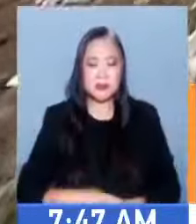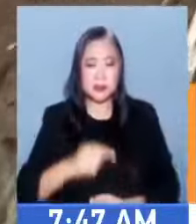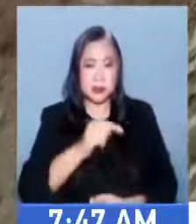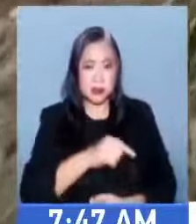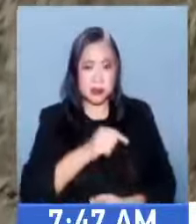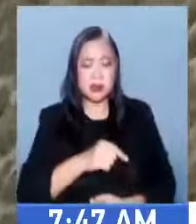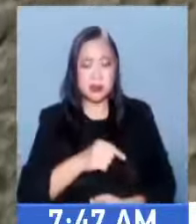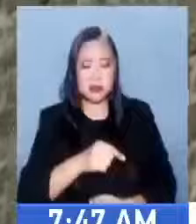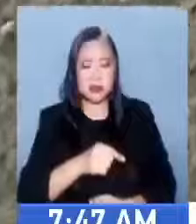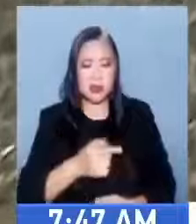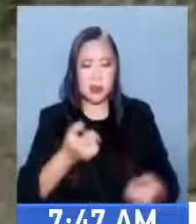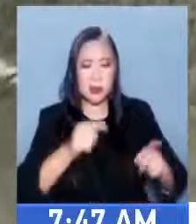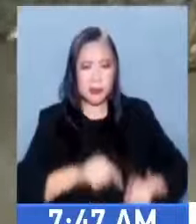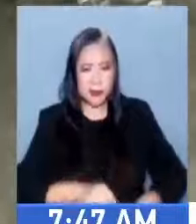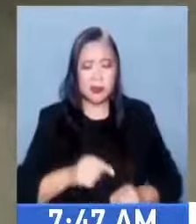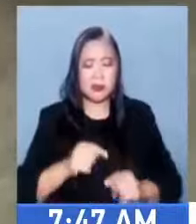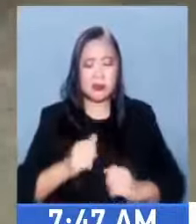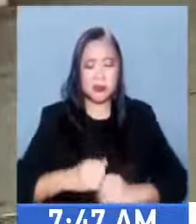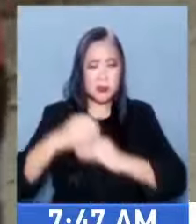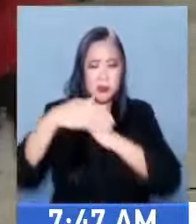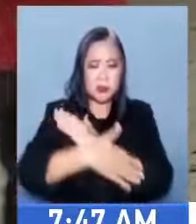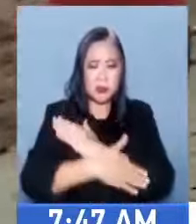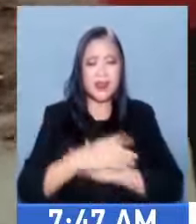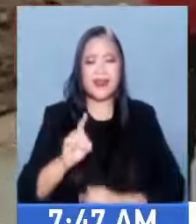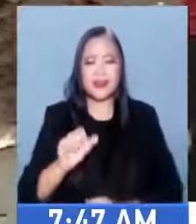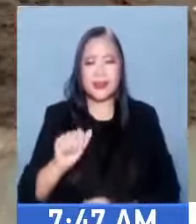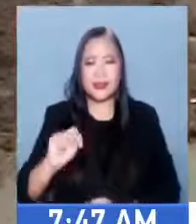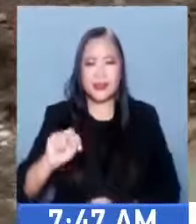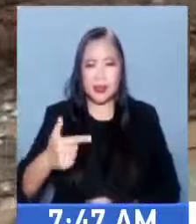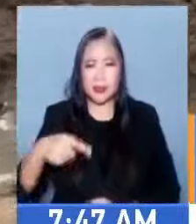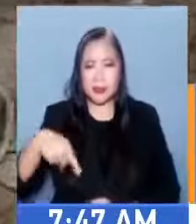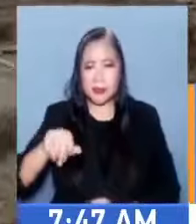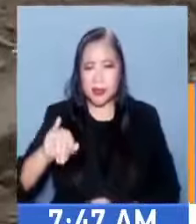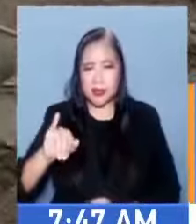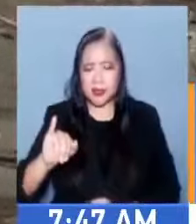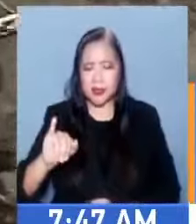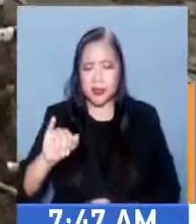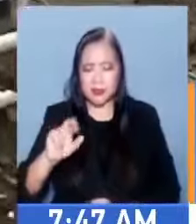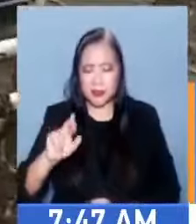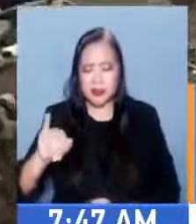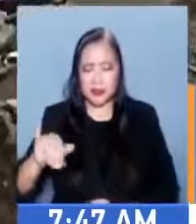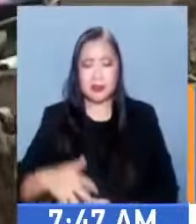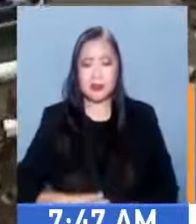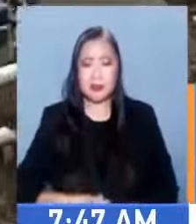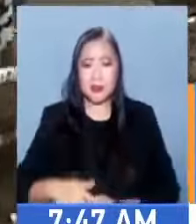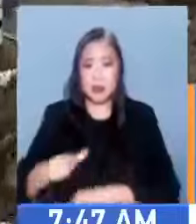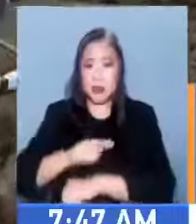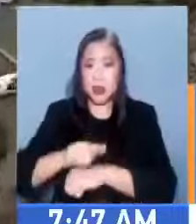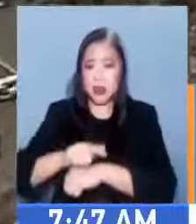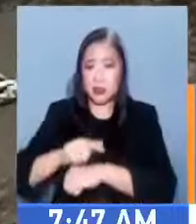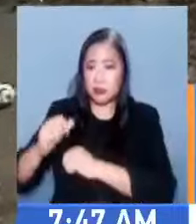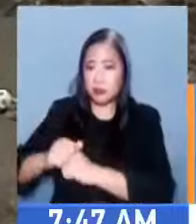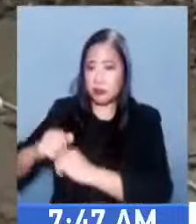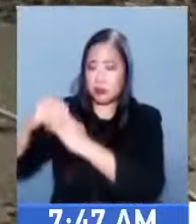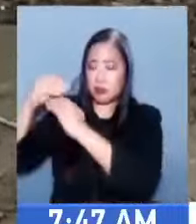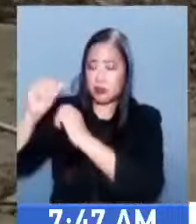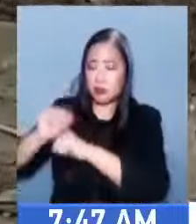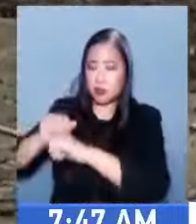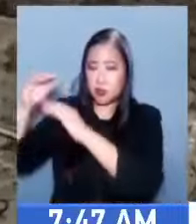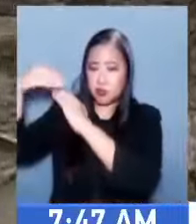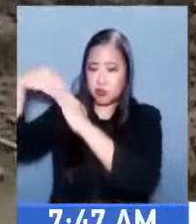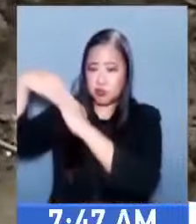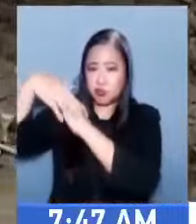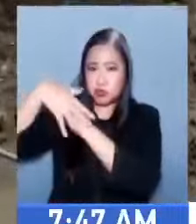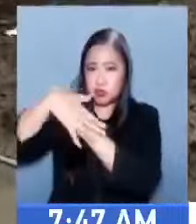L slide Nong September 2 kung saan yung mga lupa ng bundok ay bumaba papunta dito sa kalsada at tumama sa mga katapat na